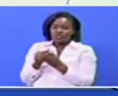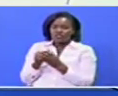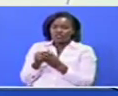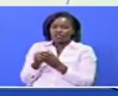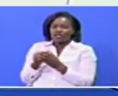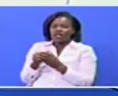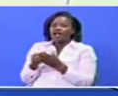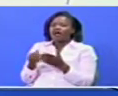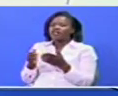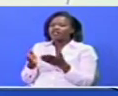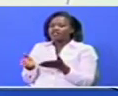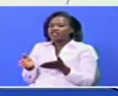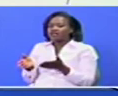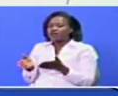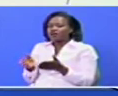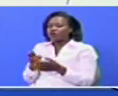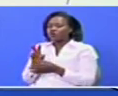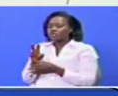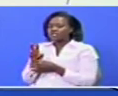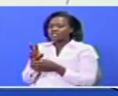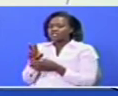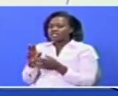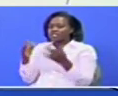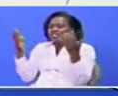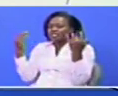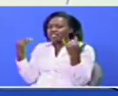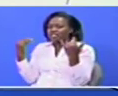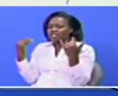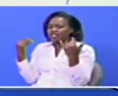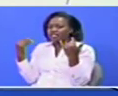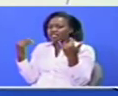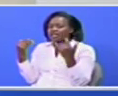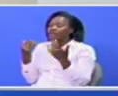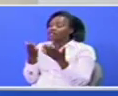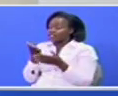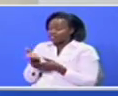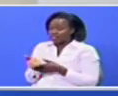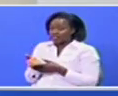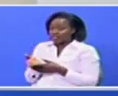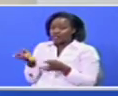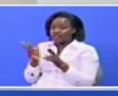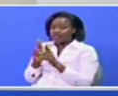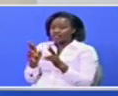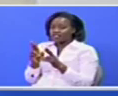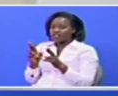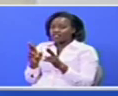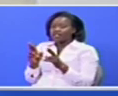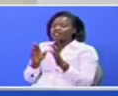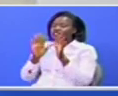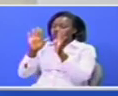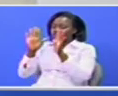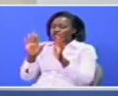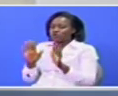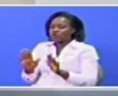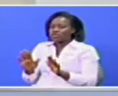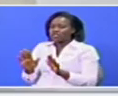Na muhimu kwa sasa naona mvua ilitarajiwa kuja na ishafika, na mvua ni kitu ya maana sana,